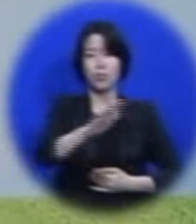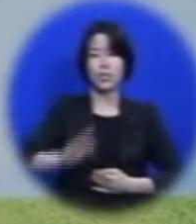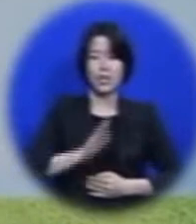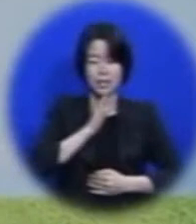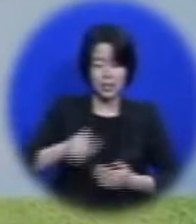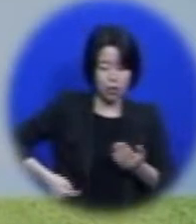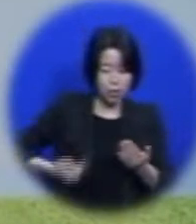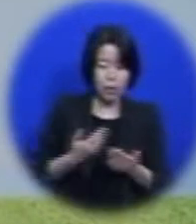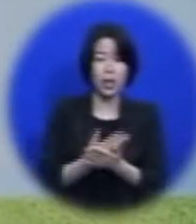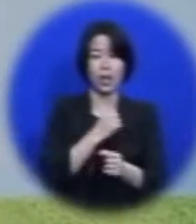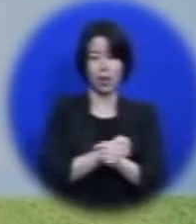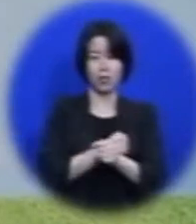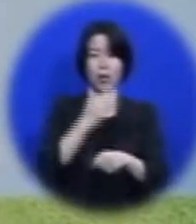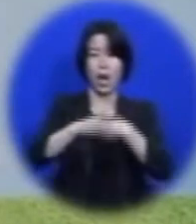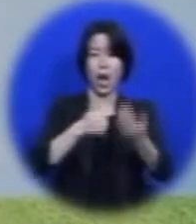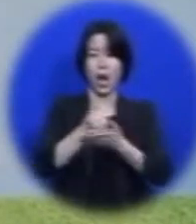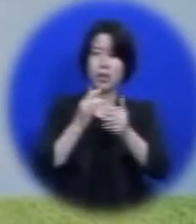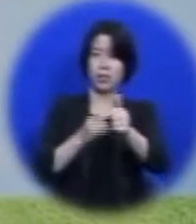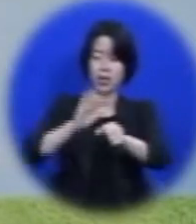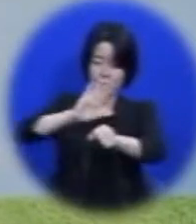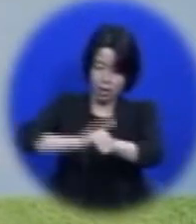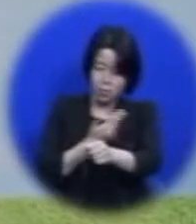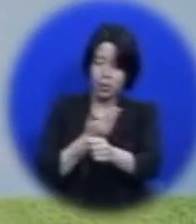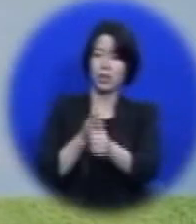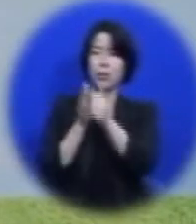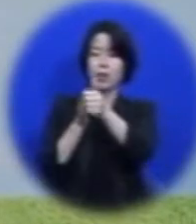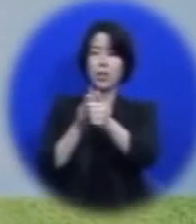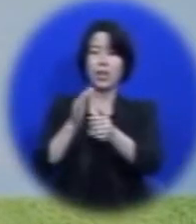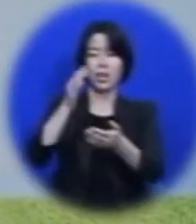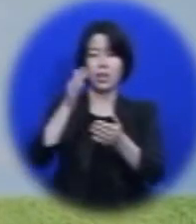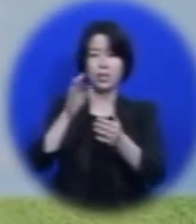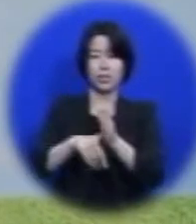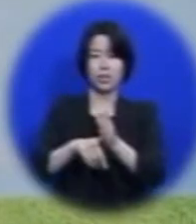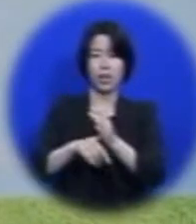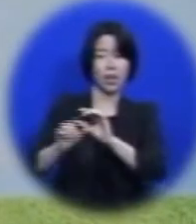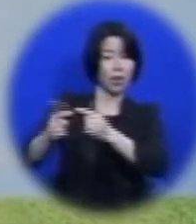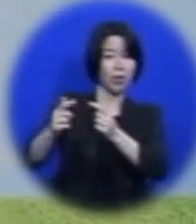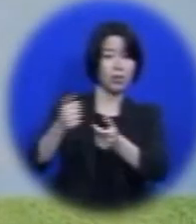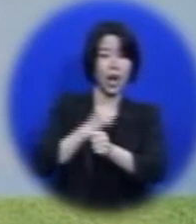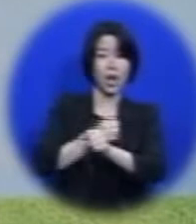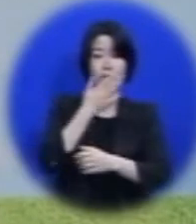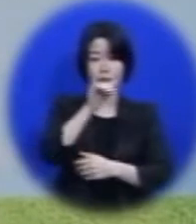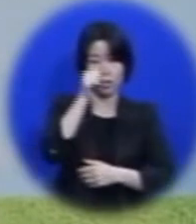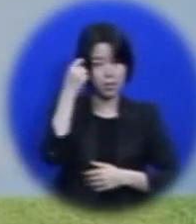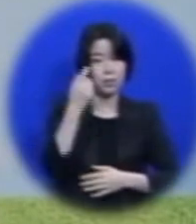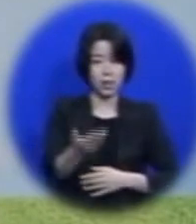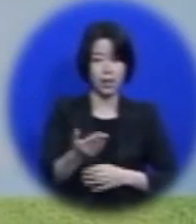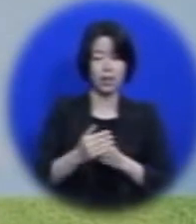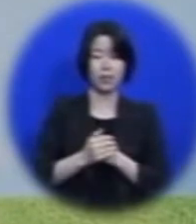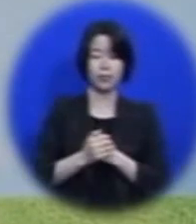진정으로 회개하고 하나님께 잘못했다고 했을 때 거절하실 수 있겠습니까?